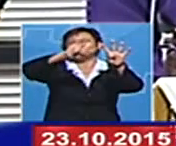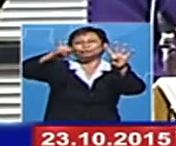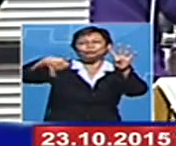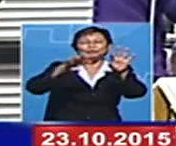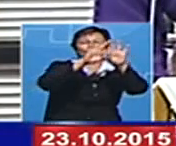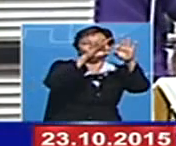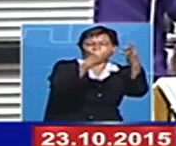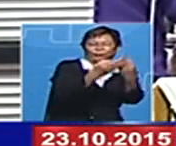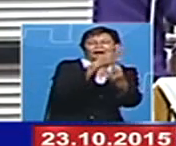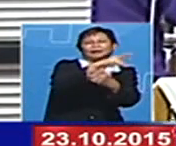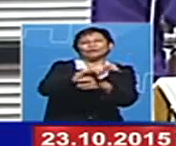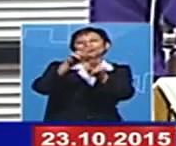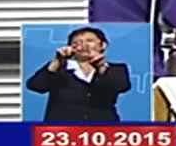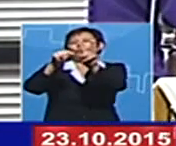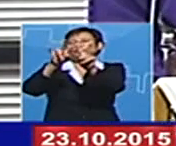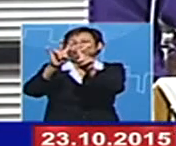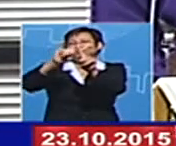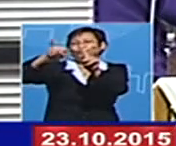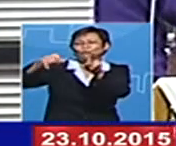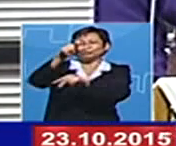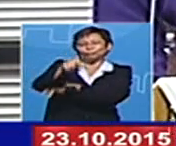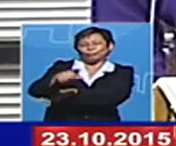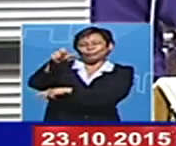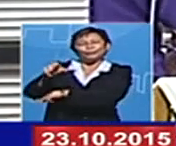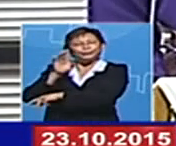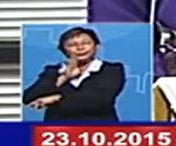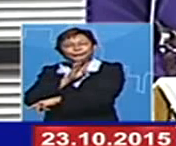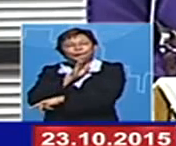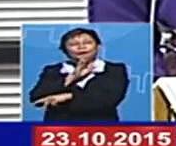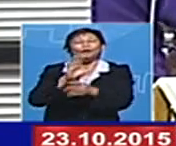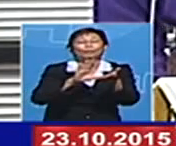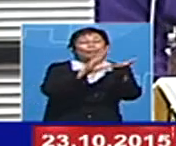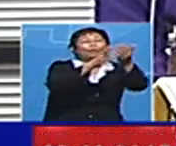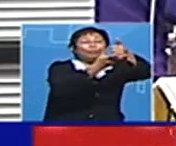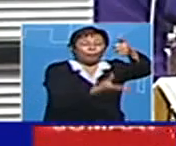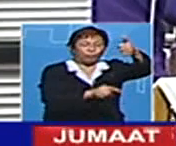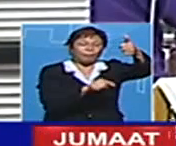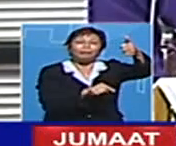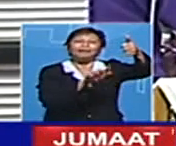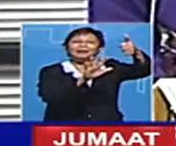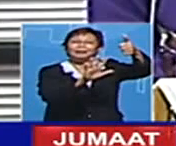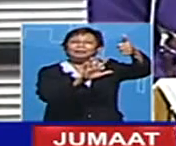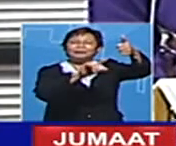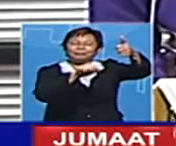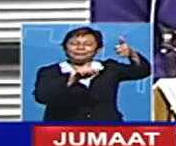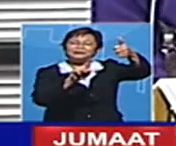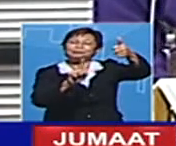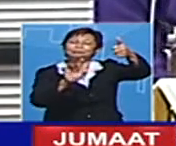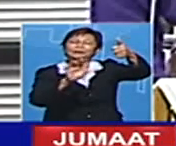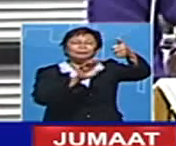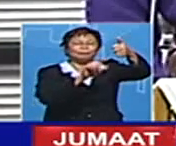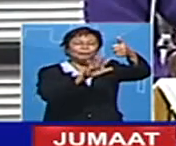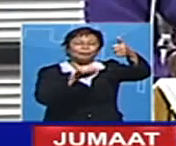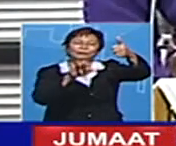isi rumah dan 2.7 juta individu bujang dengan peruntukan sebanyak r.9